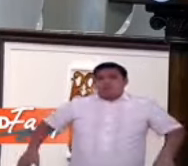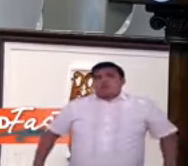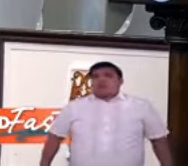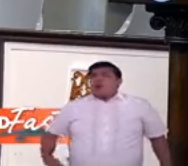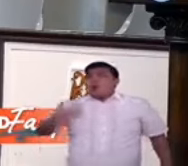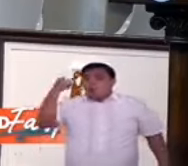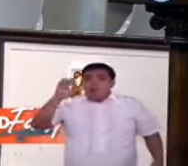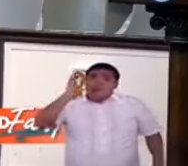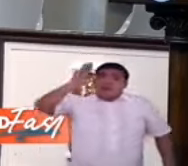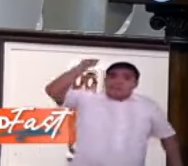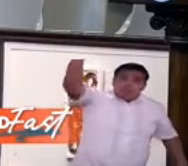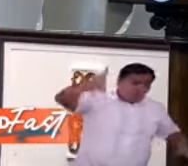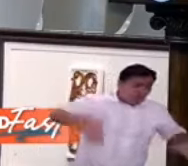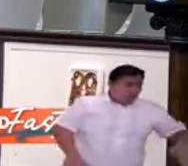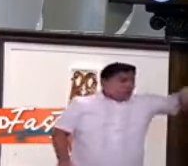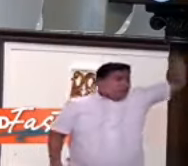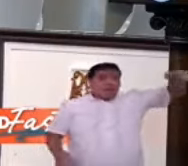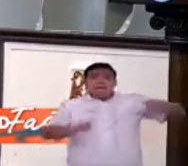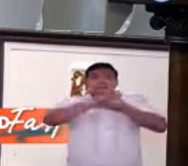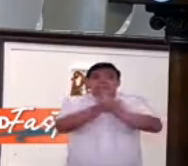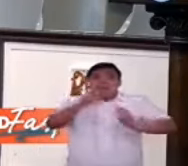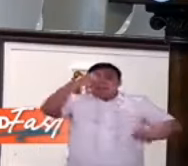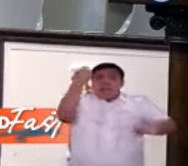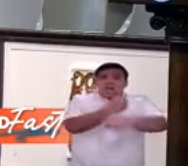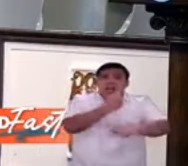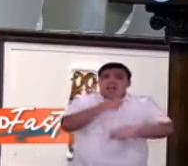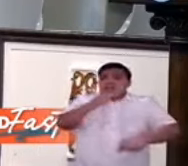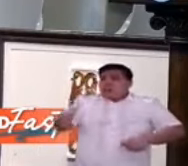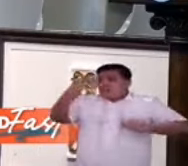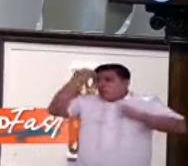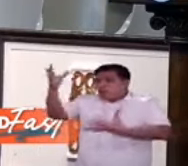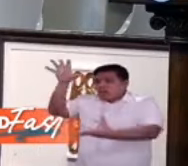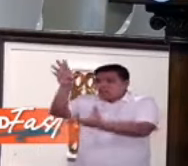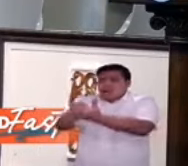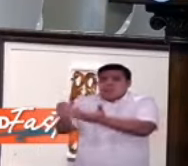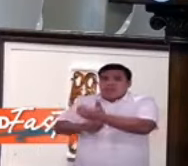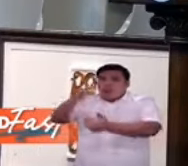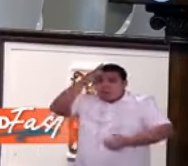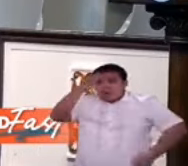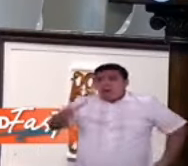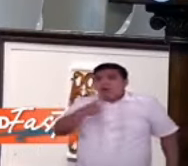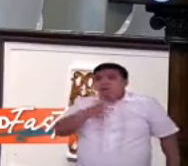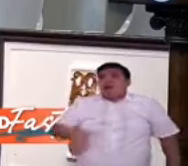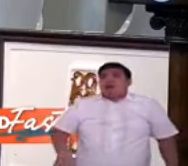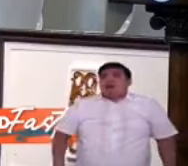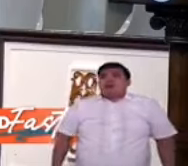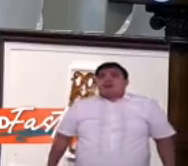sige nagtanong bataan ni bantay lang yun ni. Ni ikaw yung parent ana lang ka dito mura lang kagwa.